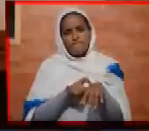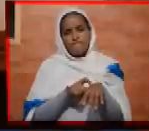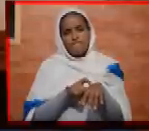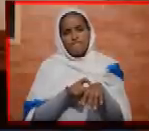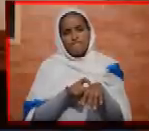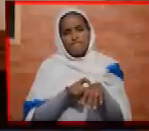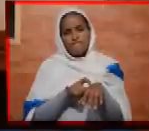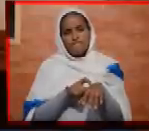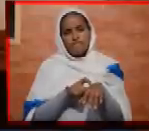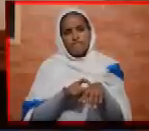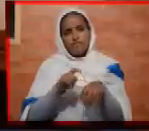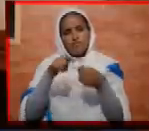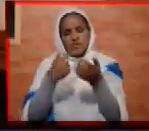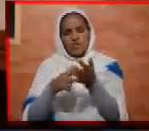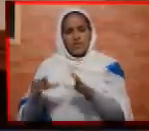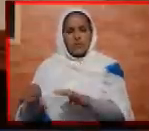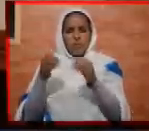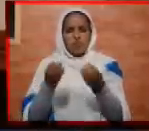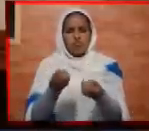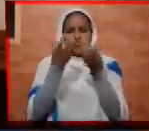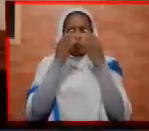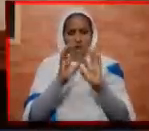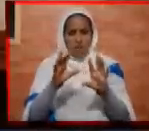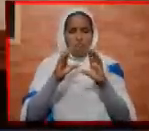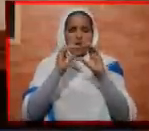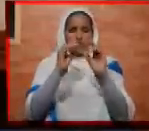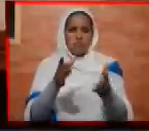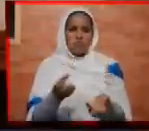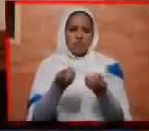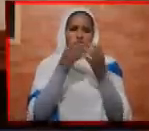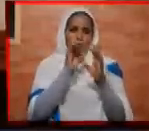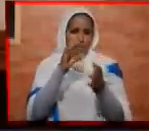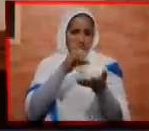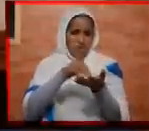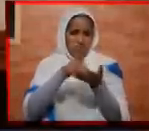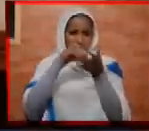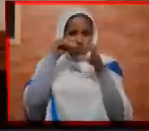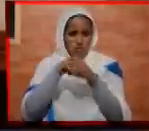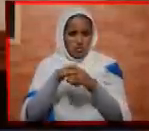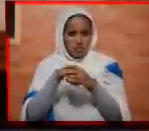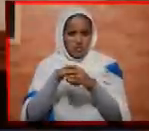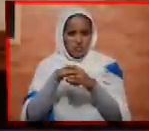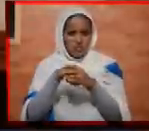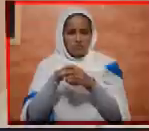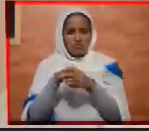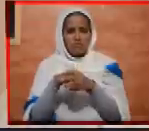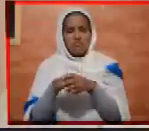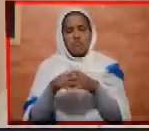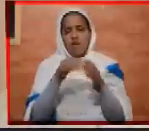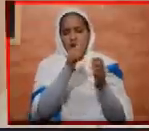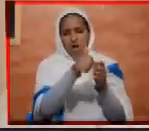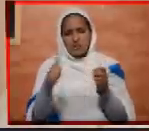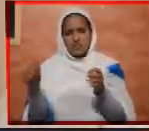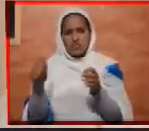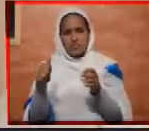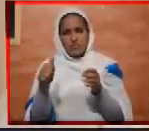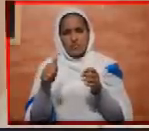ህዝቡም እንደ ልጆቹ አድርጎ ተማሪዎችን ያገኘውን የከተማ